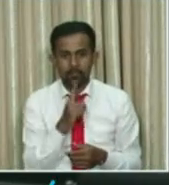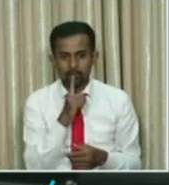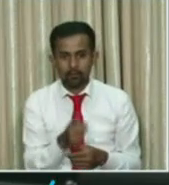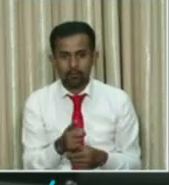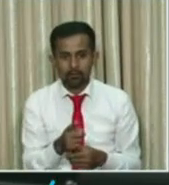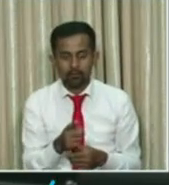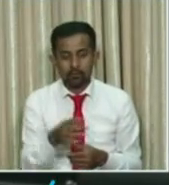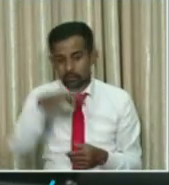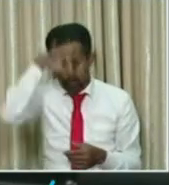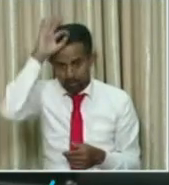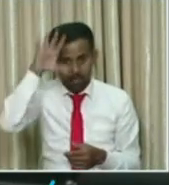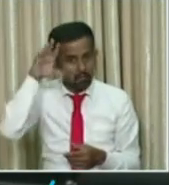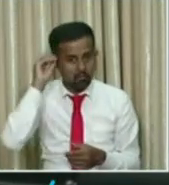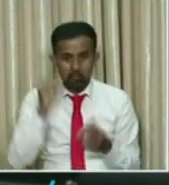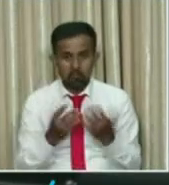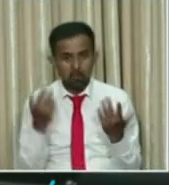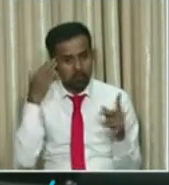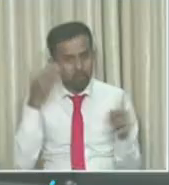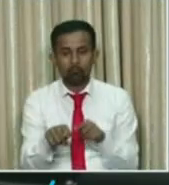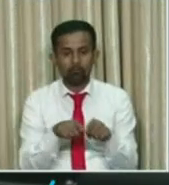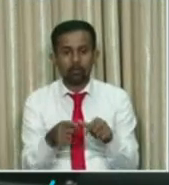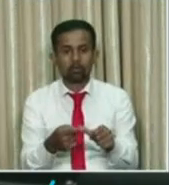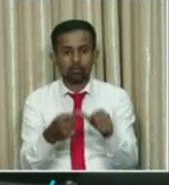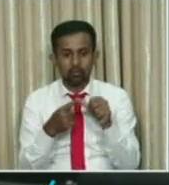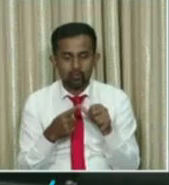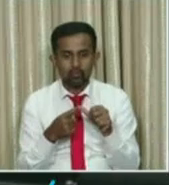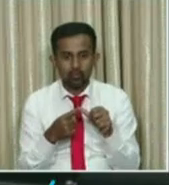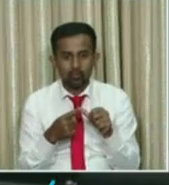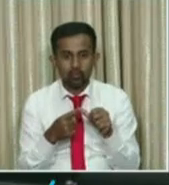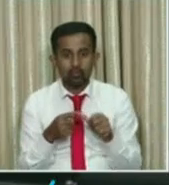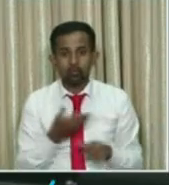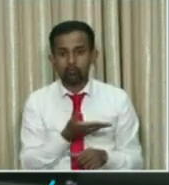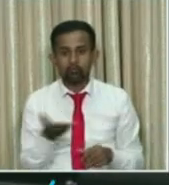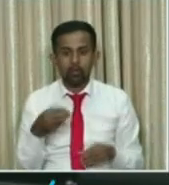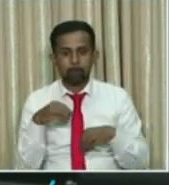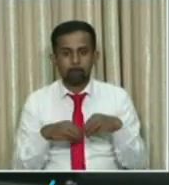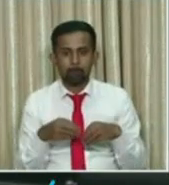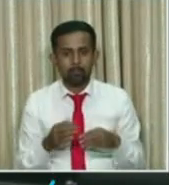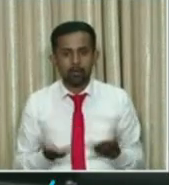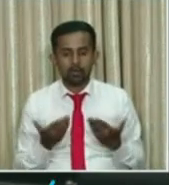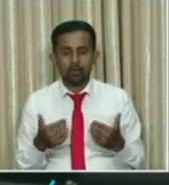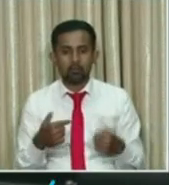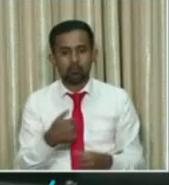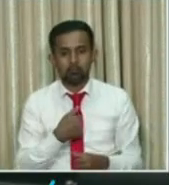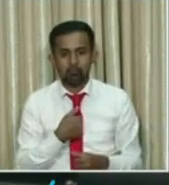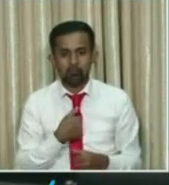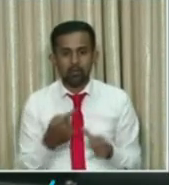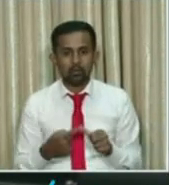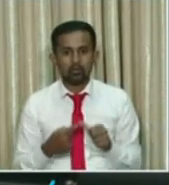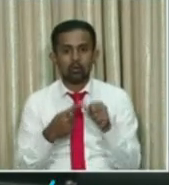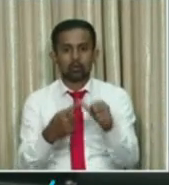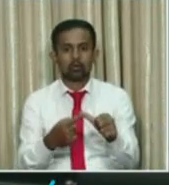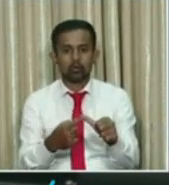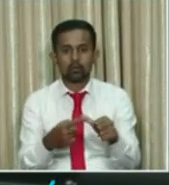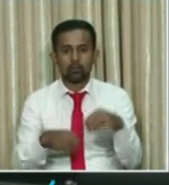සිංහල අවබෝධ කරගන්න බැරිවීම සම්බන්ධයෙන් මම කනගාටු වෙනවා. එතුමා මේ සභාවේ දේශපාලනය කරාට මට මේ පිළිතුරු ලබා